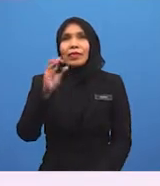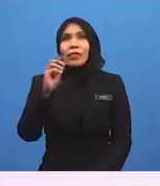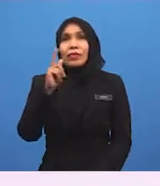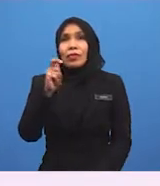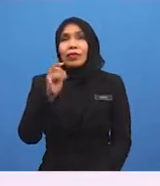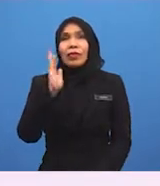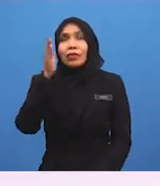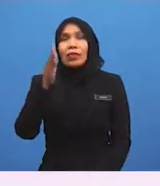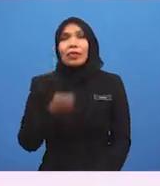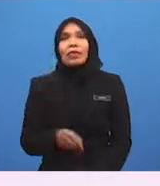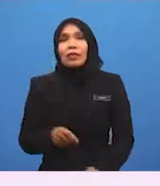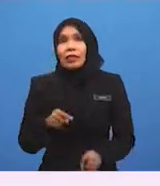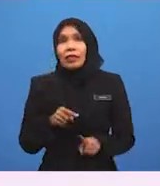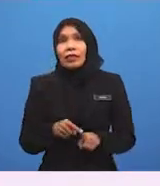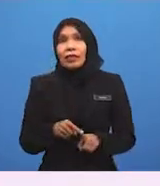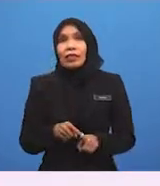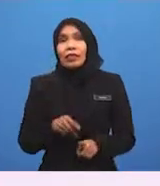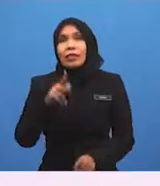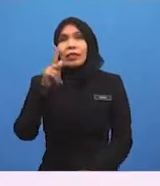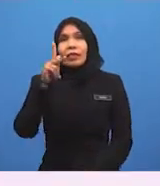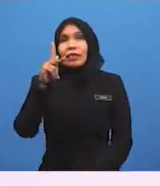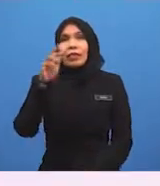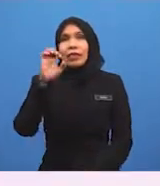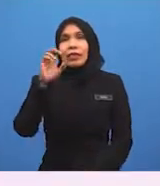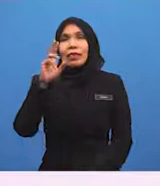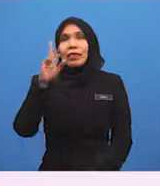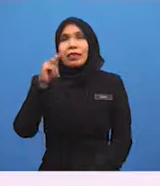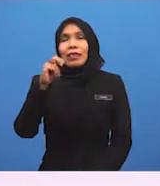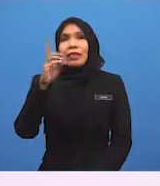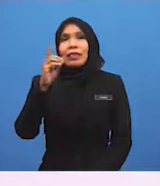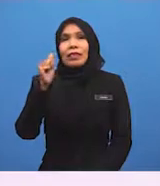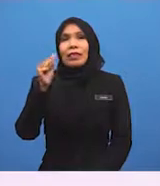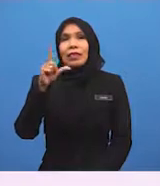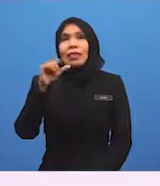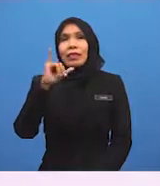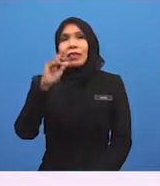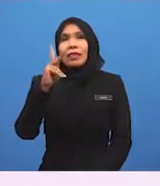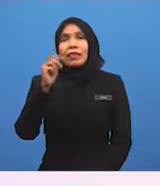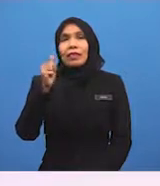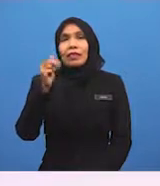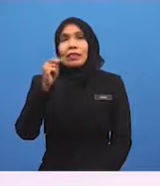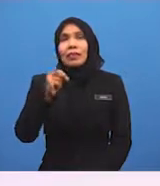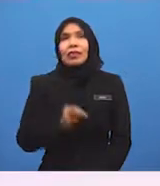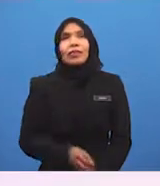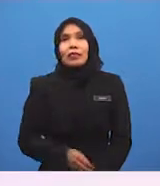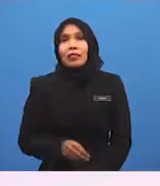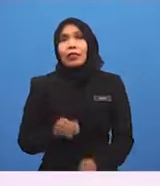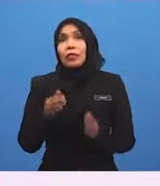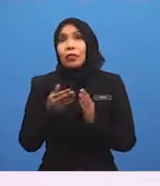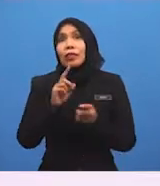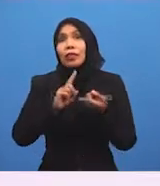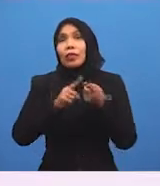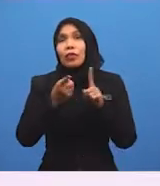Ling. Cikgu hanya memantau sesi soal jawab ini. Cikgu pasti Wan dan Ling